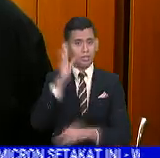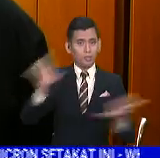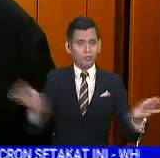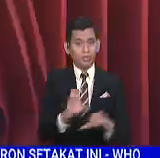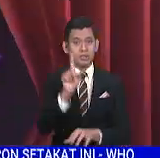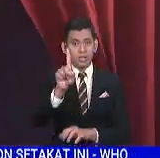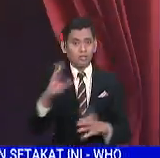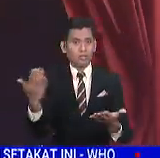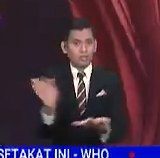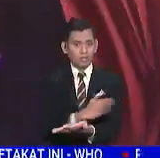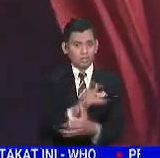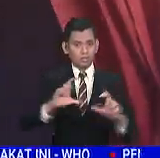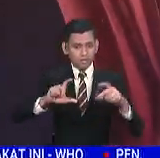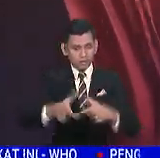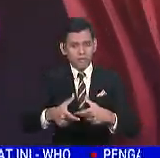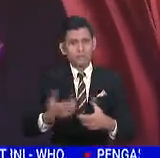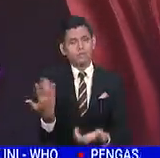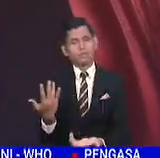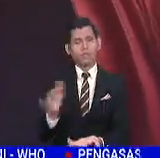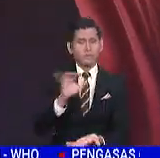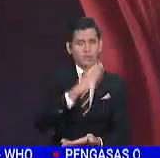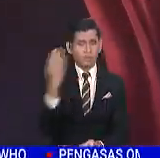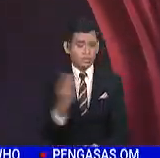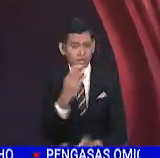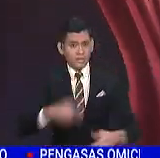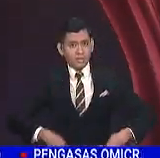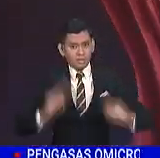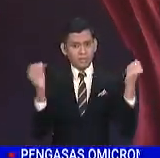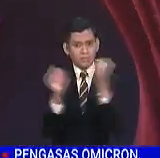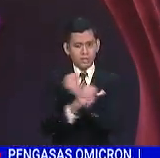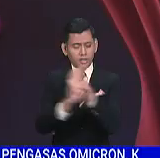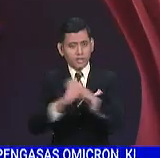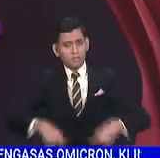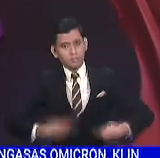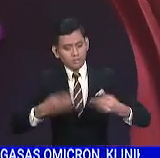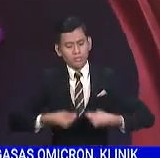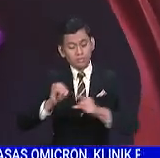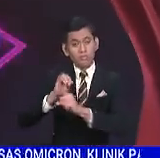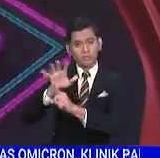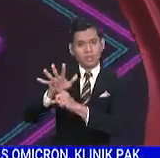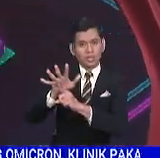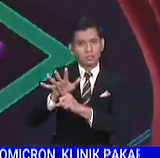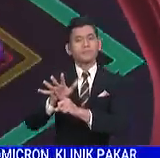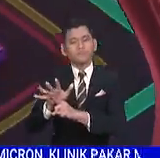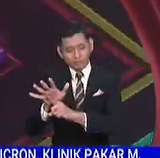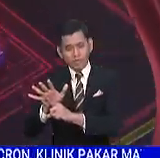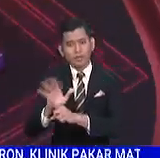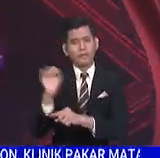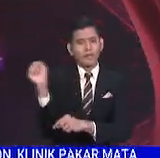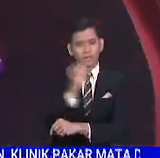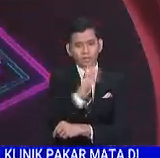single. Jatuh bangun dalam kehidupan menjentik emosi dan memberi kesan buat penyanyi hip-hop dan komposer